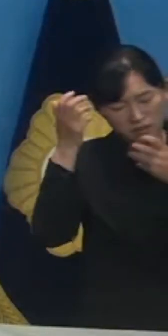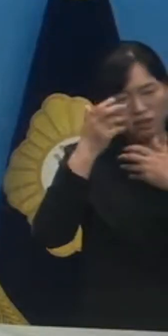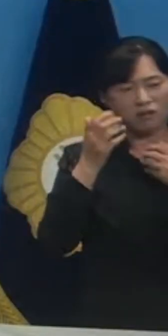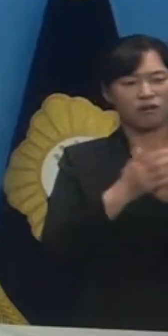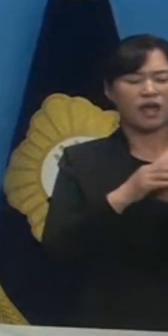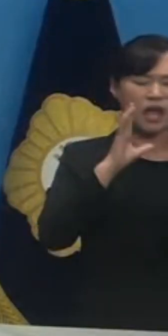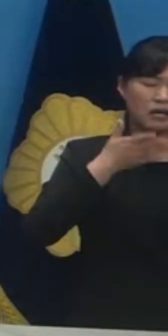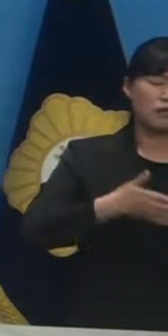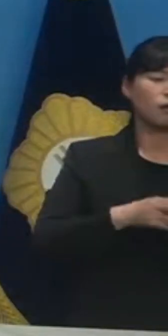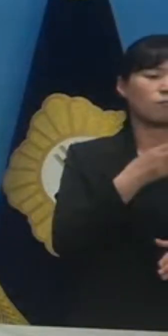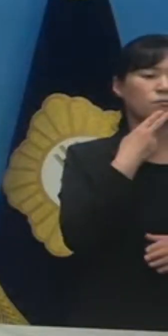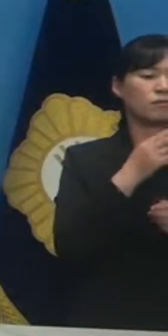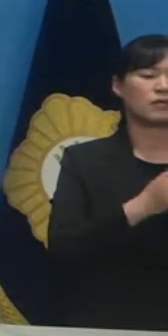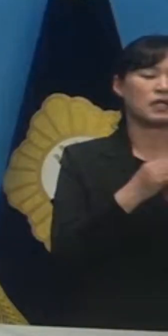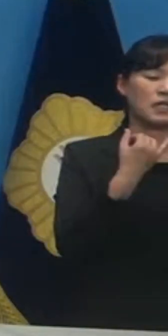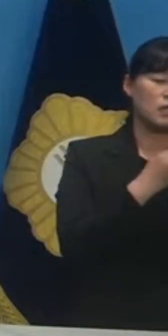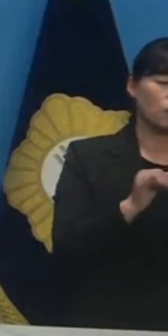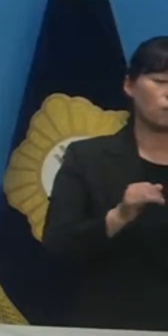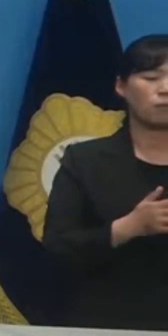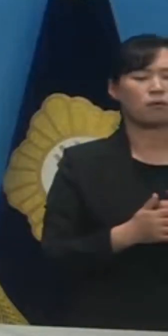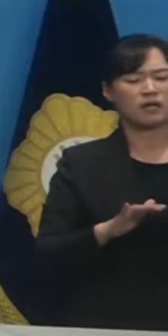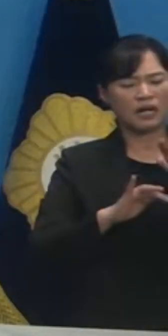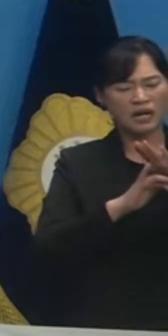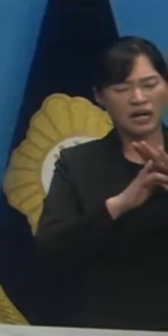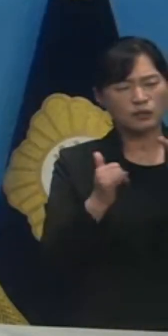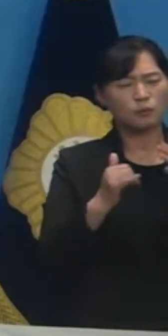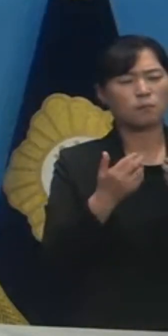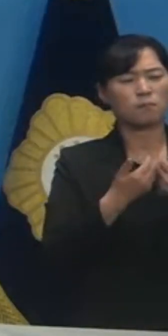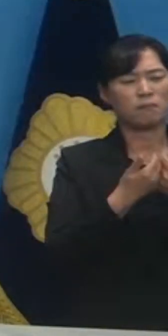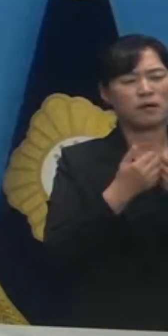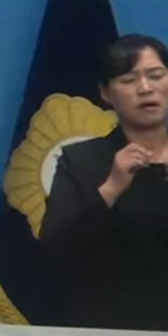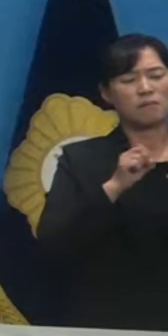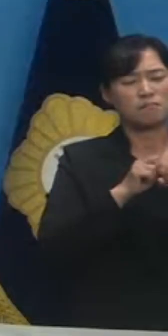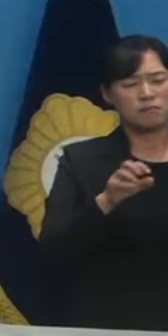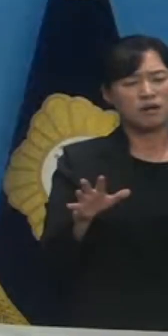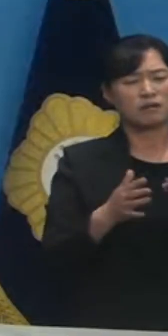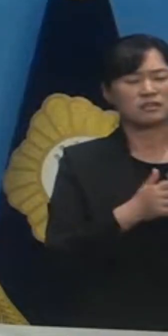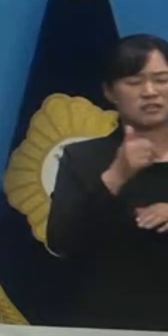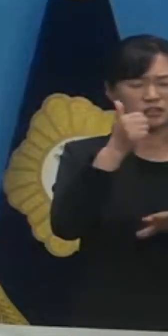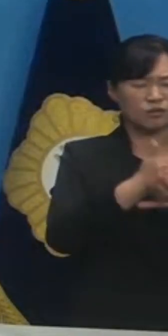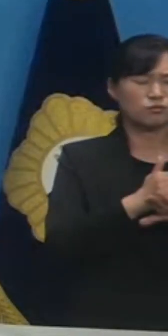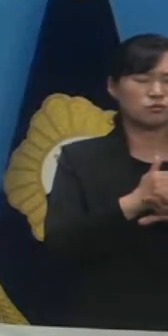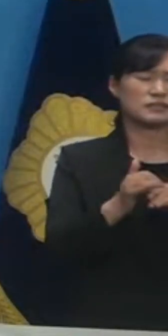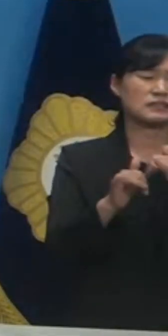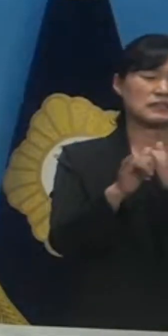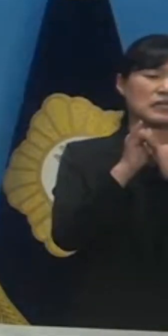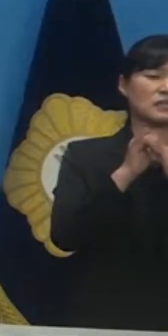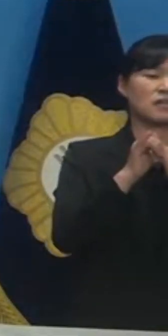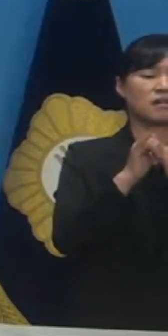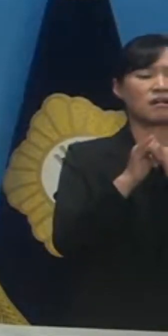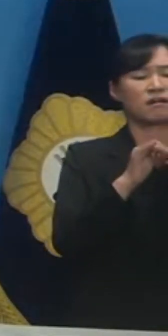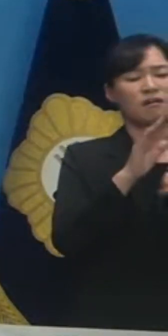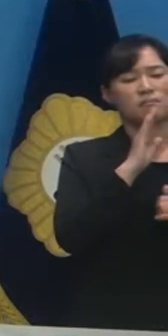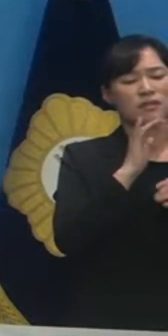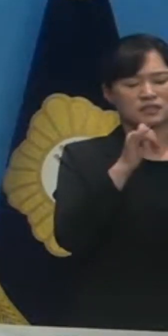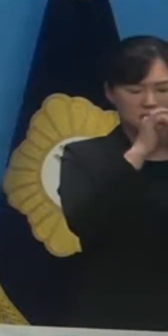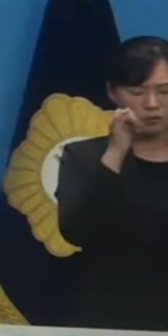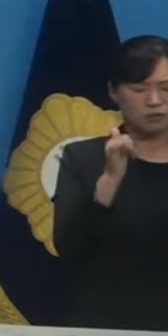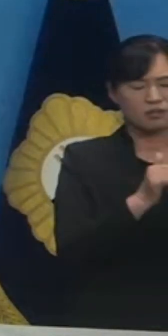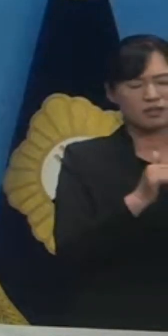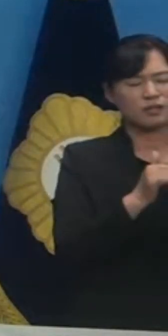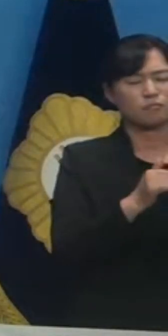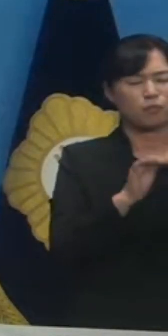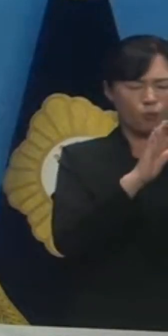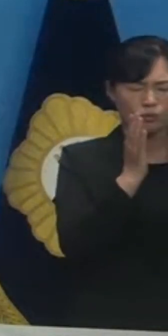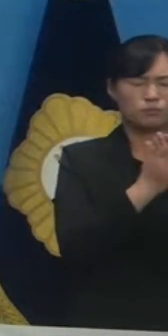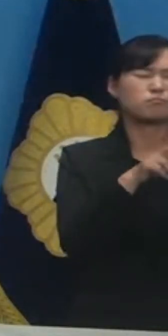중독, 저출산, 이혼, 가족해체, 마약, 결국 자살 등으로 이어지는 우리 사회의 총체적